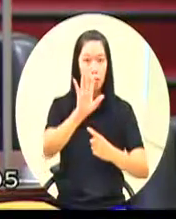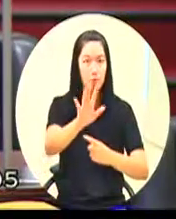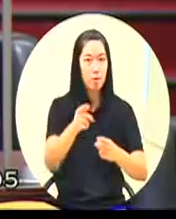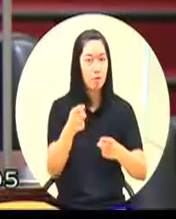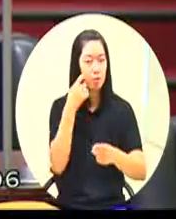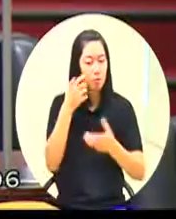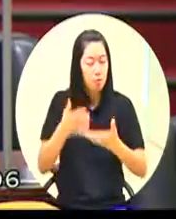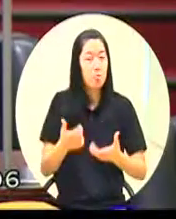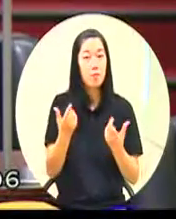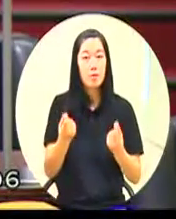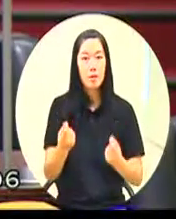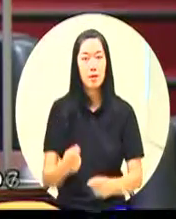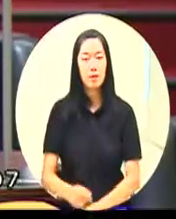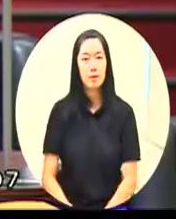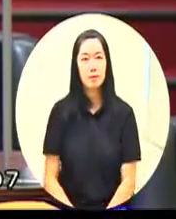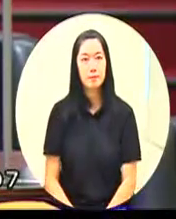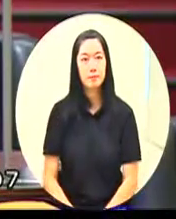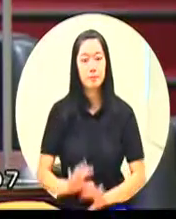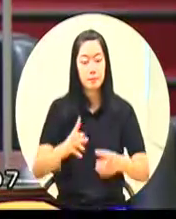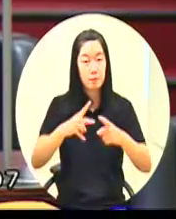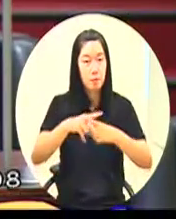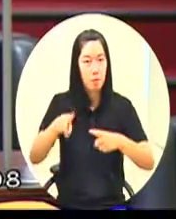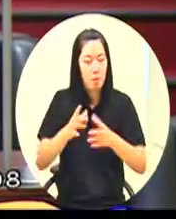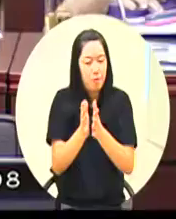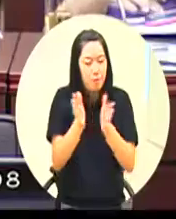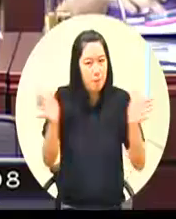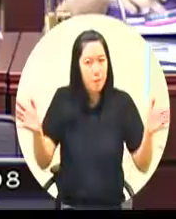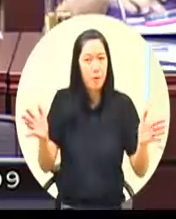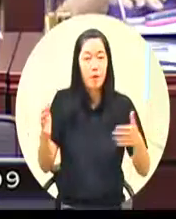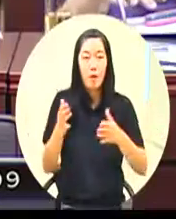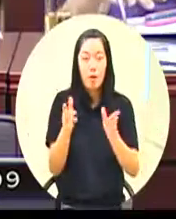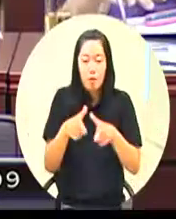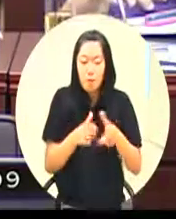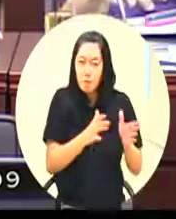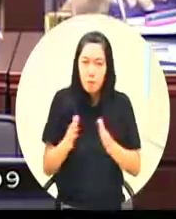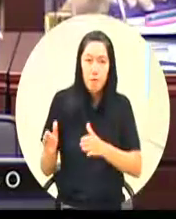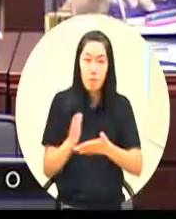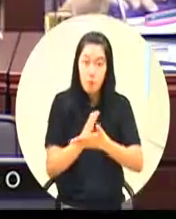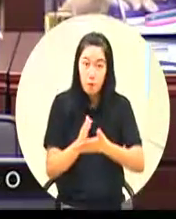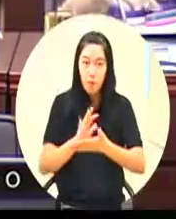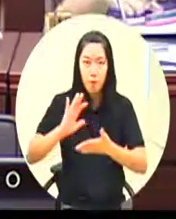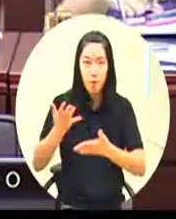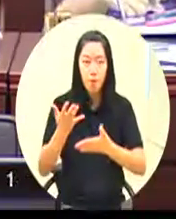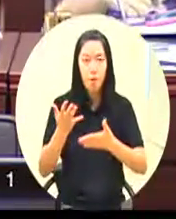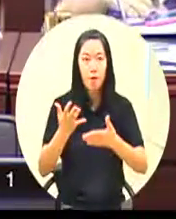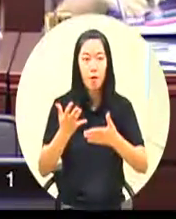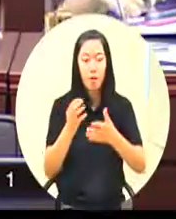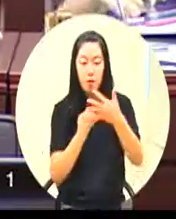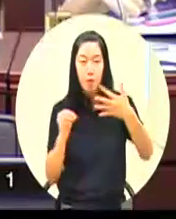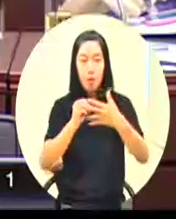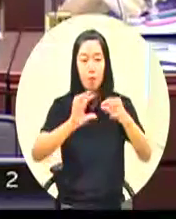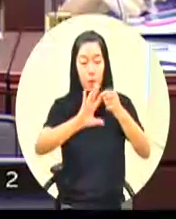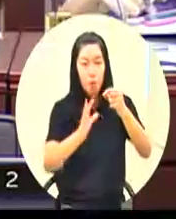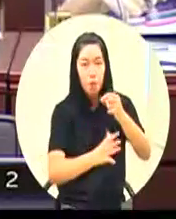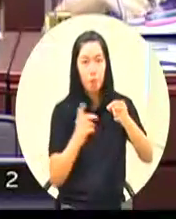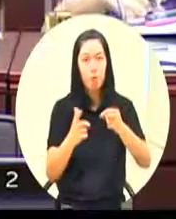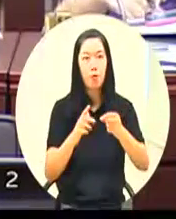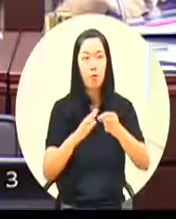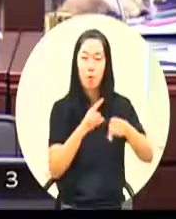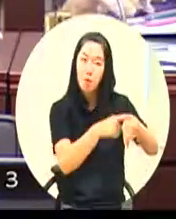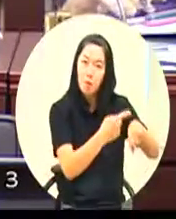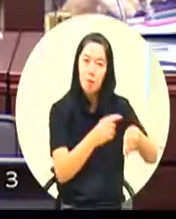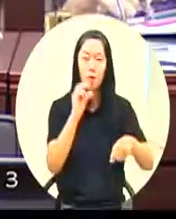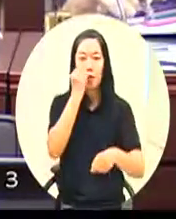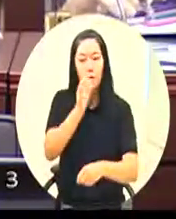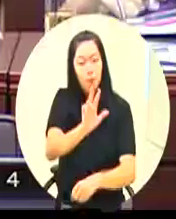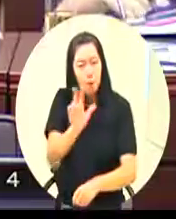中有国中的量表啊。 小学是比较广泛的一个测验，但国一的时候就会比较说他的性向、直癌的这些特色